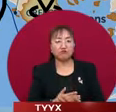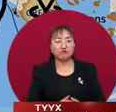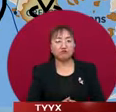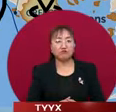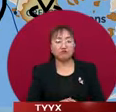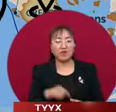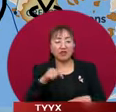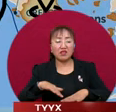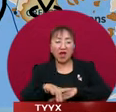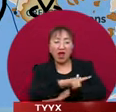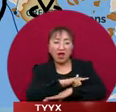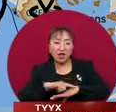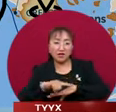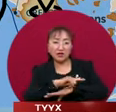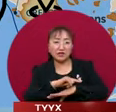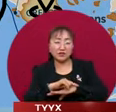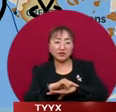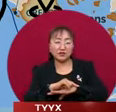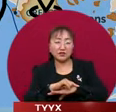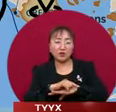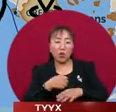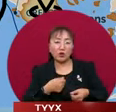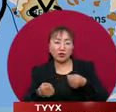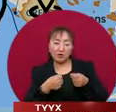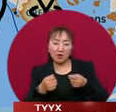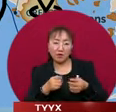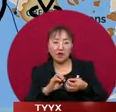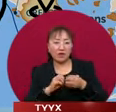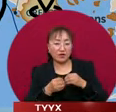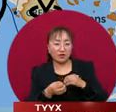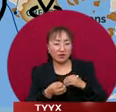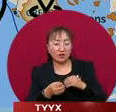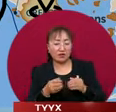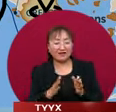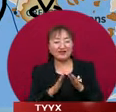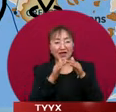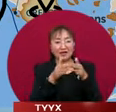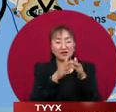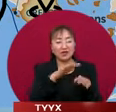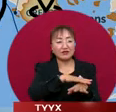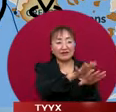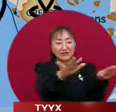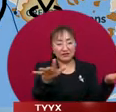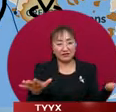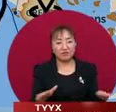За энэ газар нутаг дээр худалдаа намаа явагдах мөн далаа тэнгисээр хүрээлэгдсэн байдаг байх